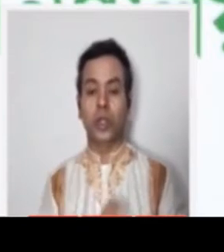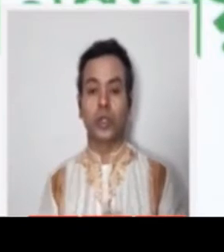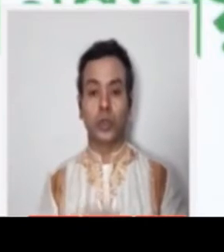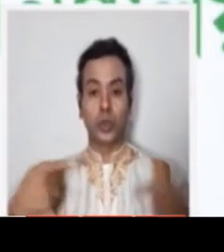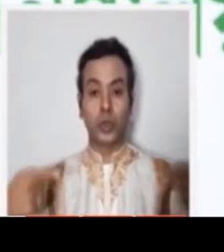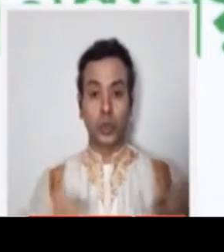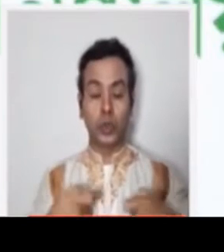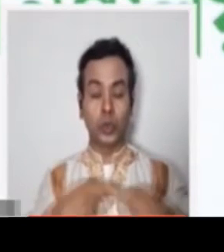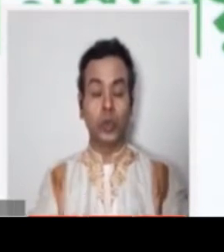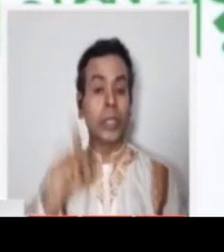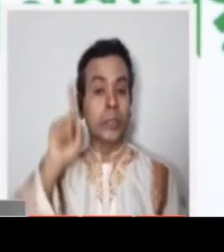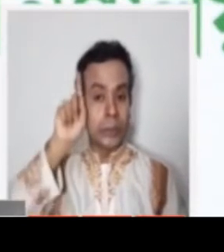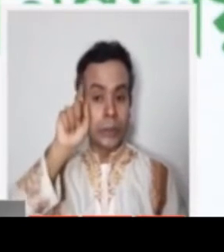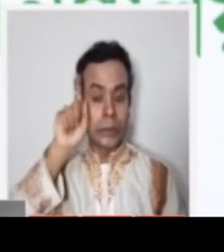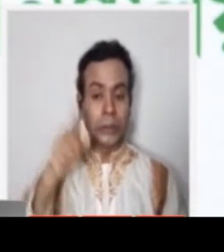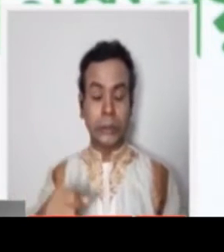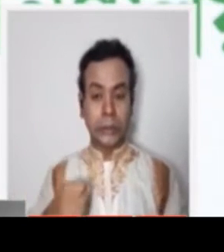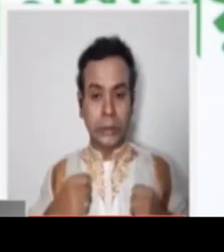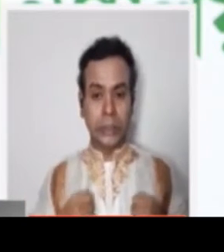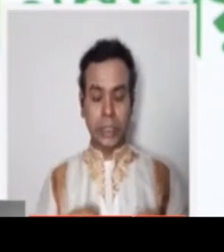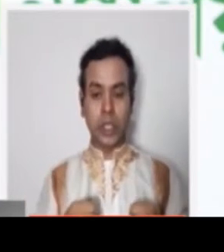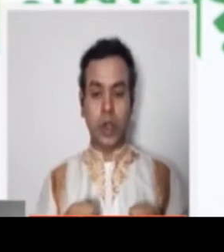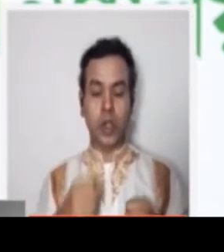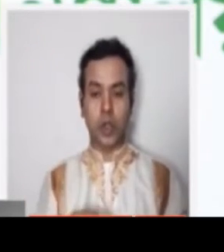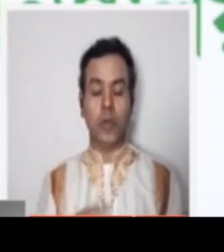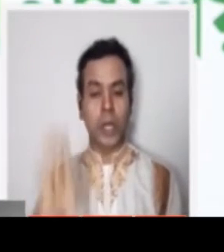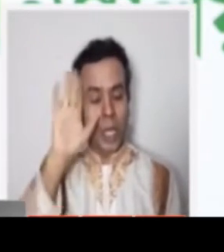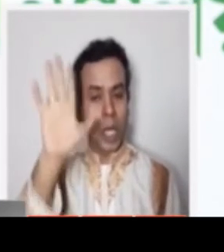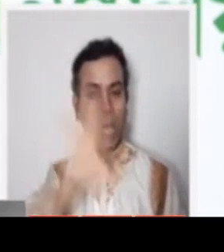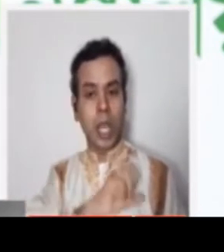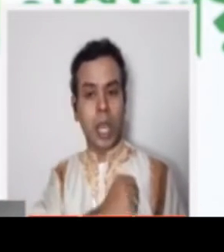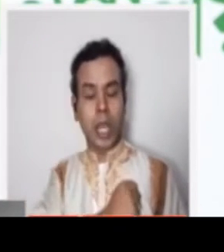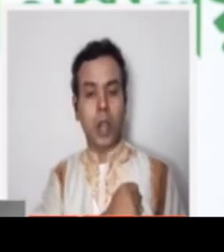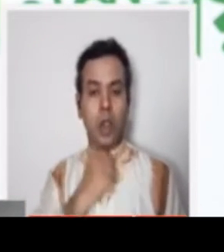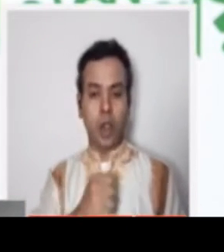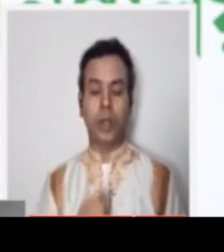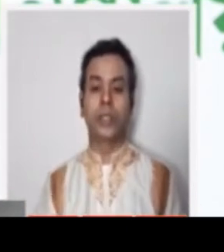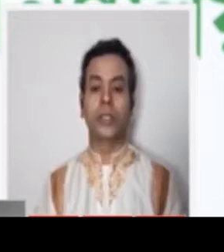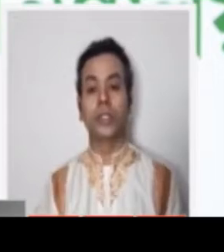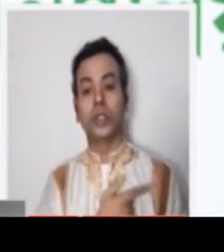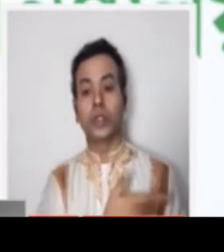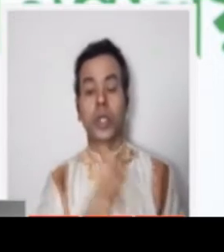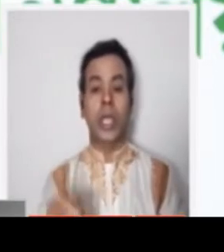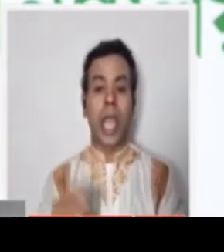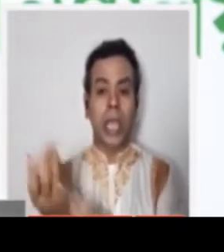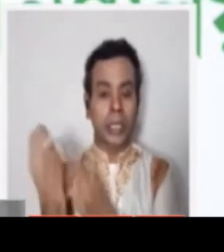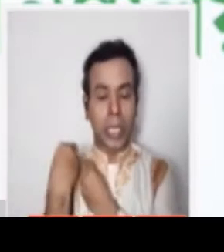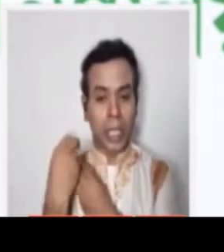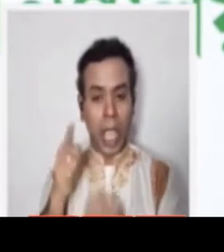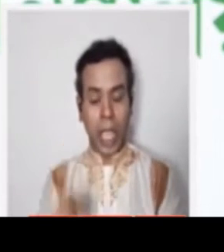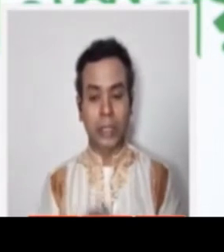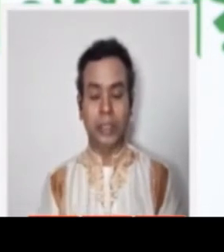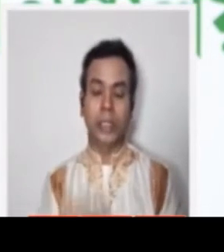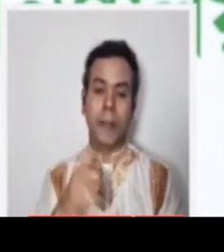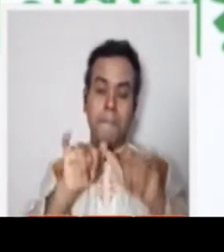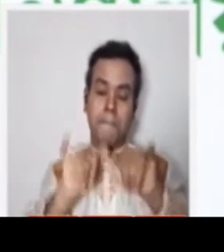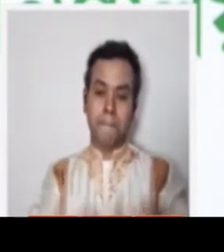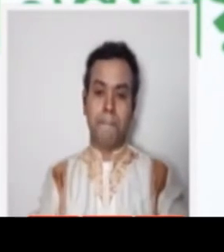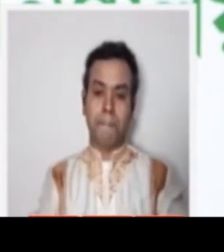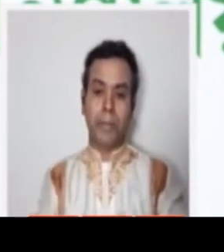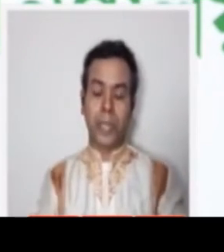মৃত্যুর রেকর্ড। শুক্রবারের বুলেটিনে বলা হয়, করোনা রোগী শনাক্ত বিবেচনায় এখন পর্যন্ত সুস্থতার হার 20.49% এবং